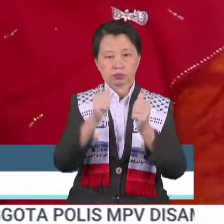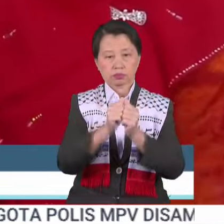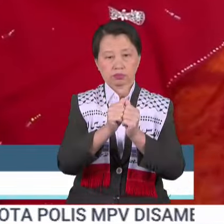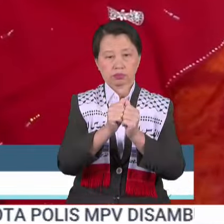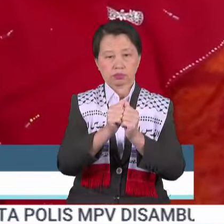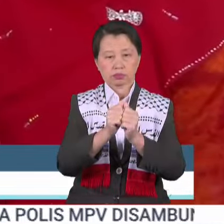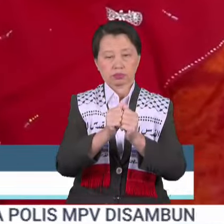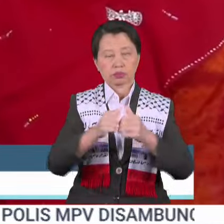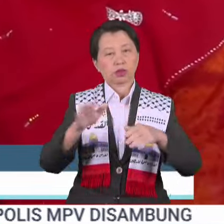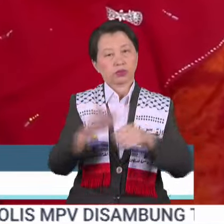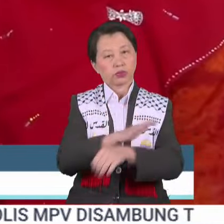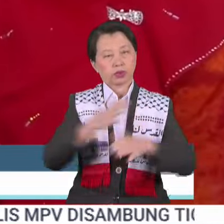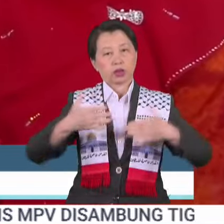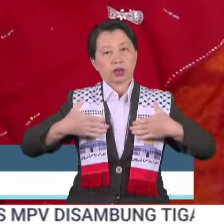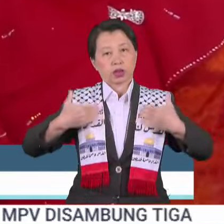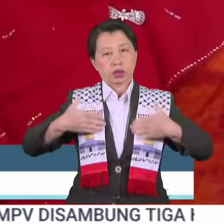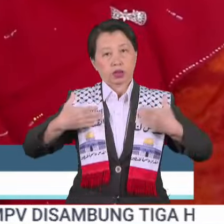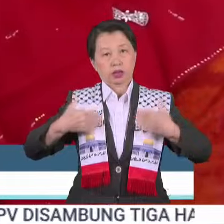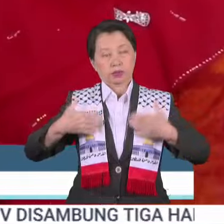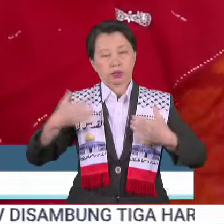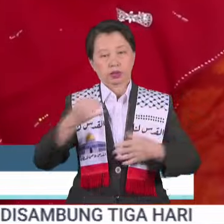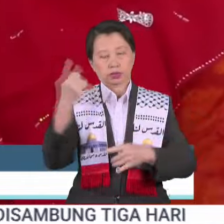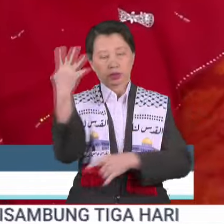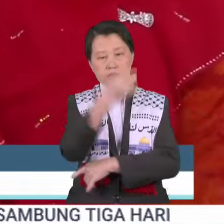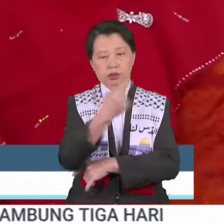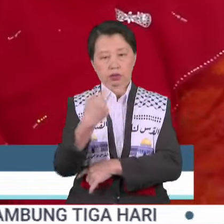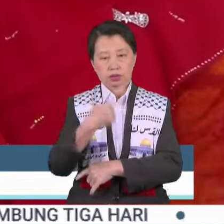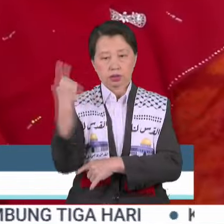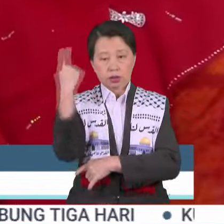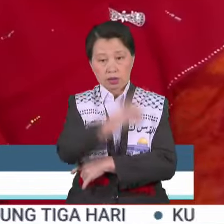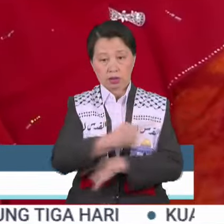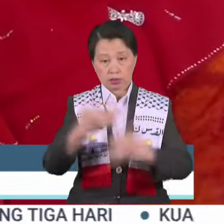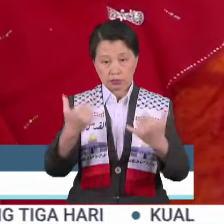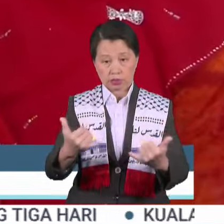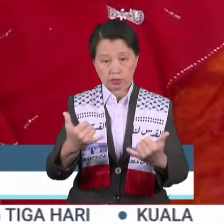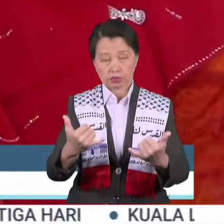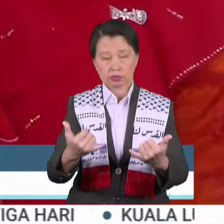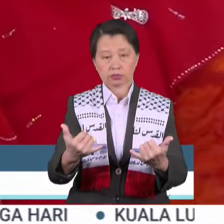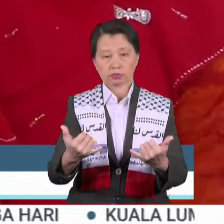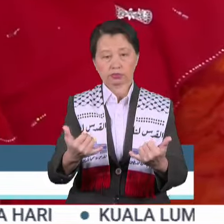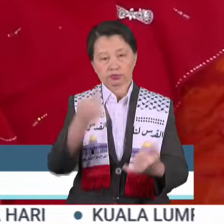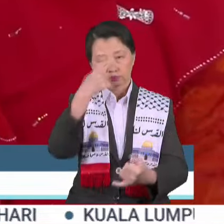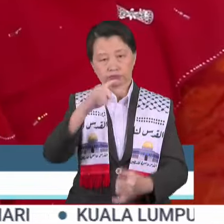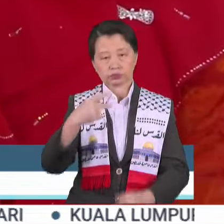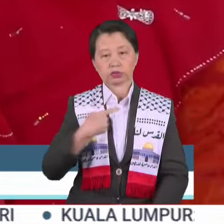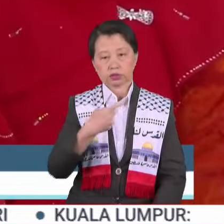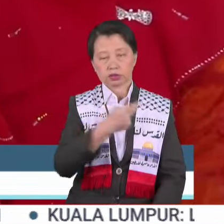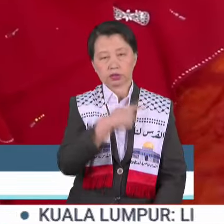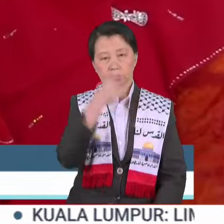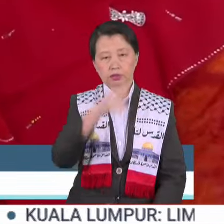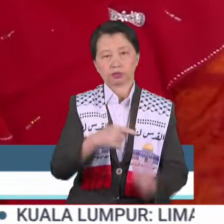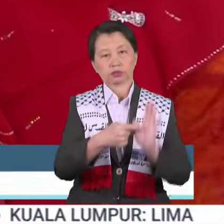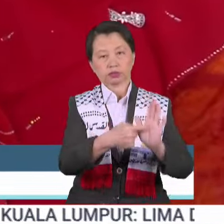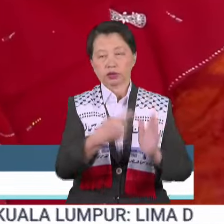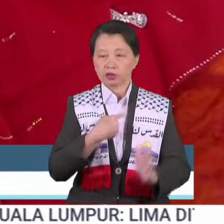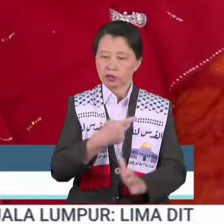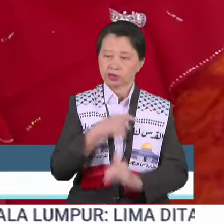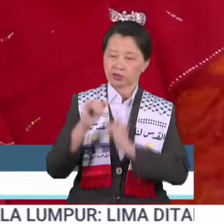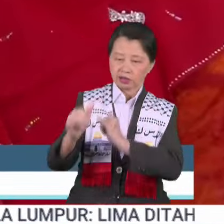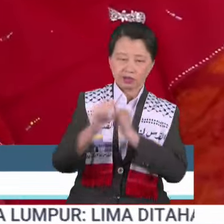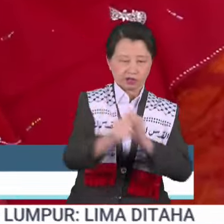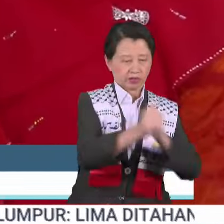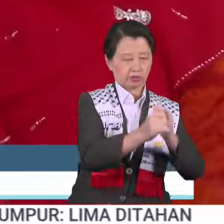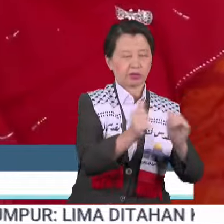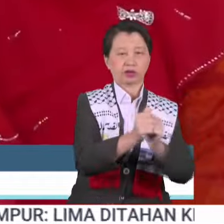suasana penuh kegembiraan. Dan hari ini sebenarnya adalah satu tanda lah bagi kita untuk menunjukkan bahawa kita bersama-sama